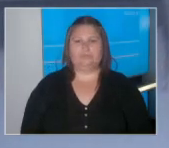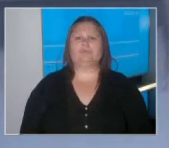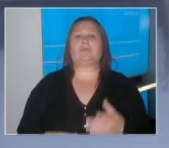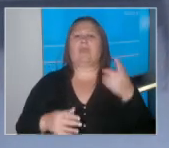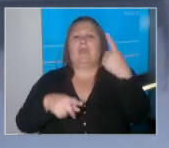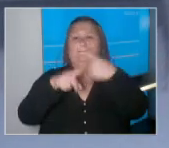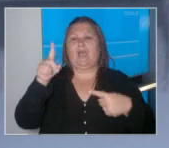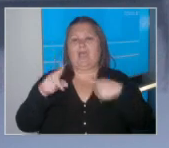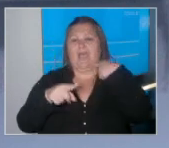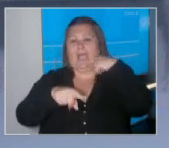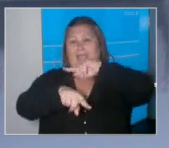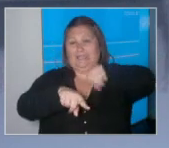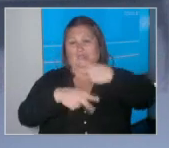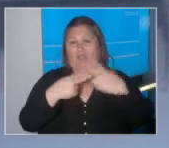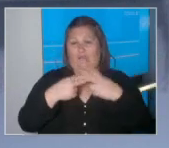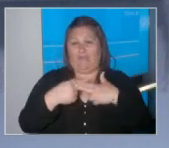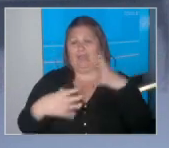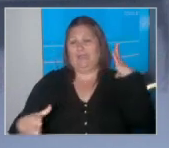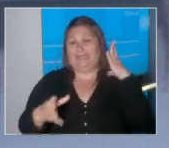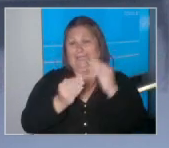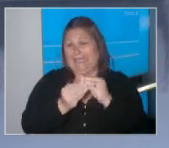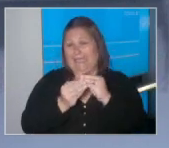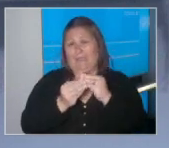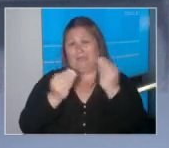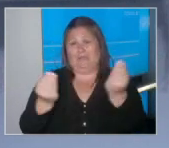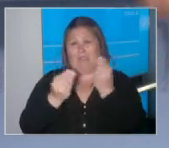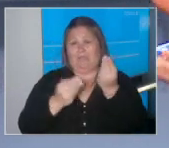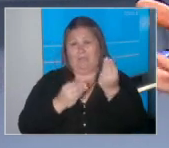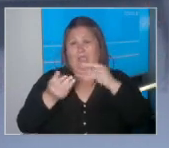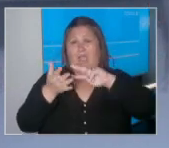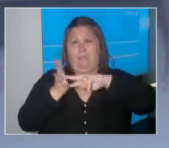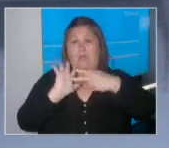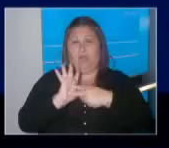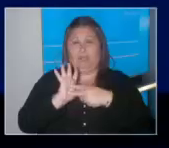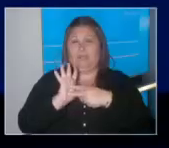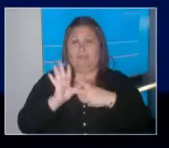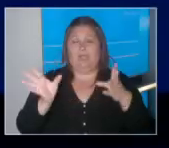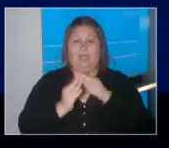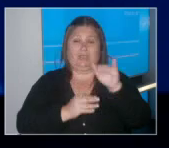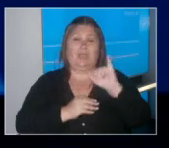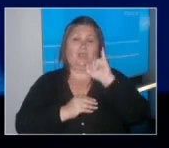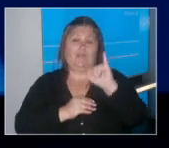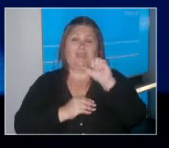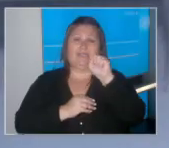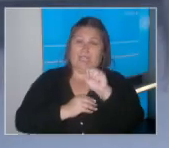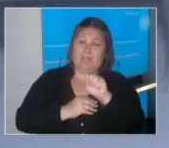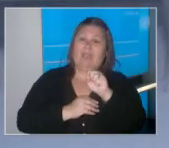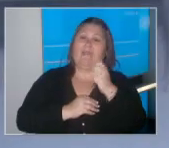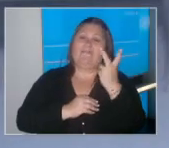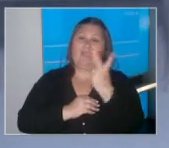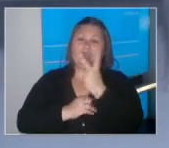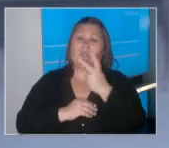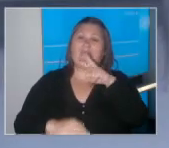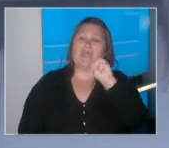בחצי שעה הקרובה כמדי שבוע אנחנו נסכם את אירועי השבוע הפוליטי יחד איתך, יובל סגב, איתנו כאן שוב. ועם שניים,